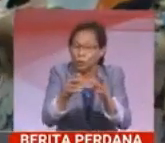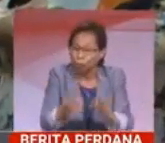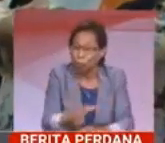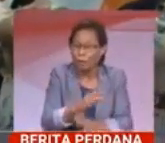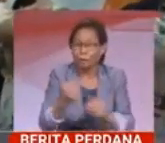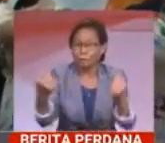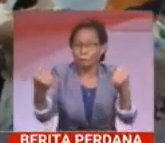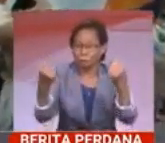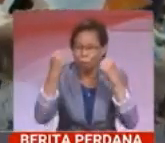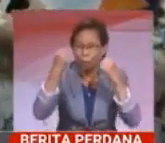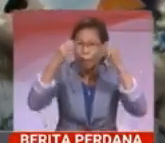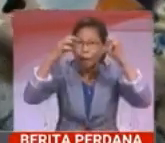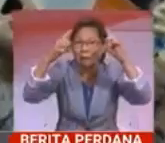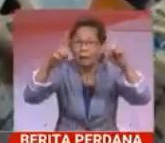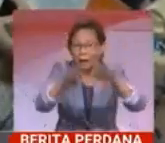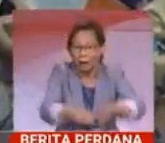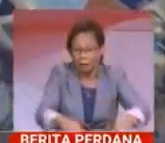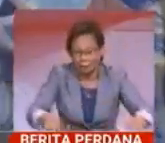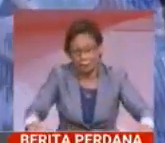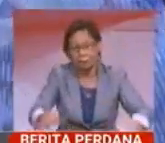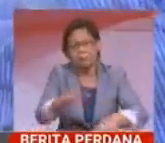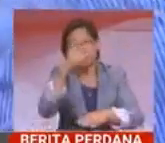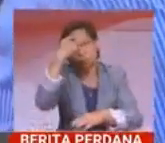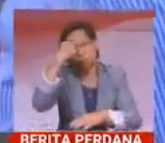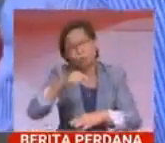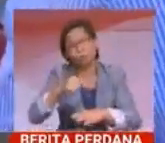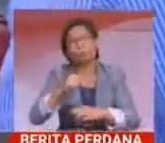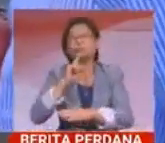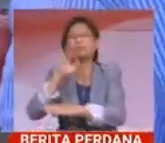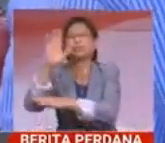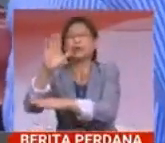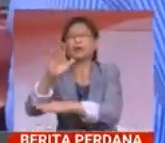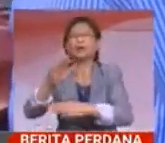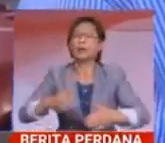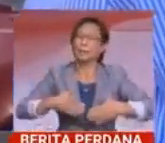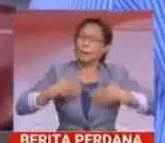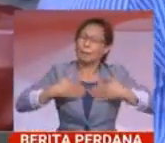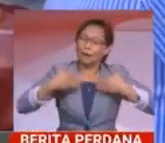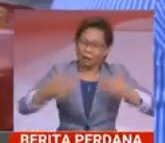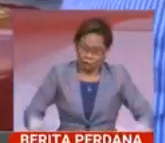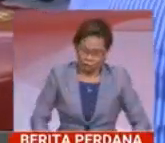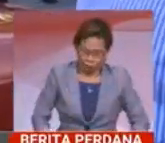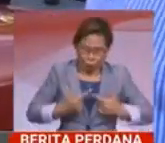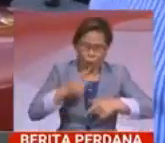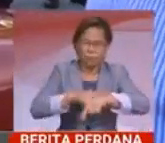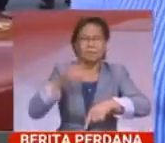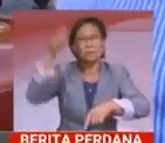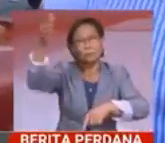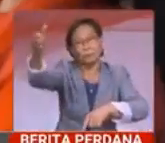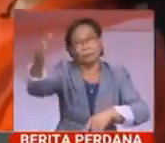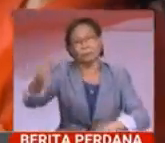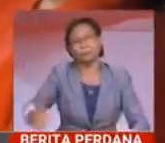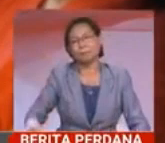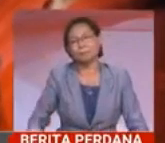dan memperkuat segan pendidikan anak-anak mereka untuk menjamin kesejahteraan pada masa depan